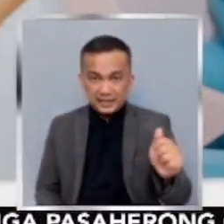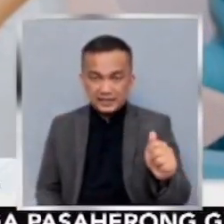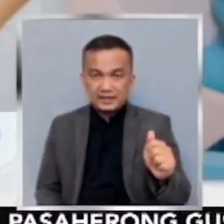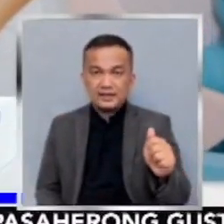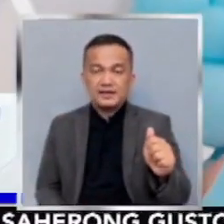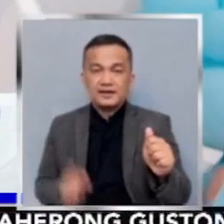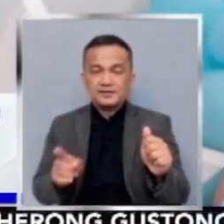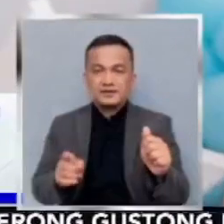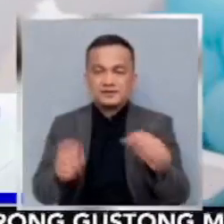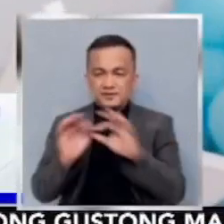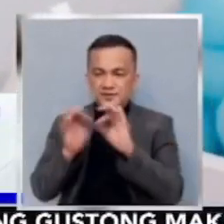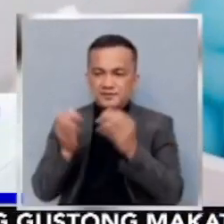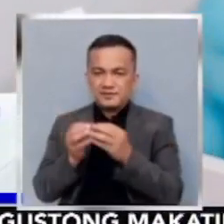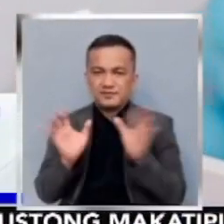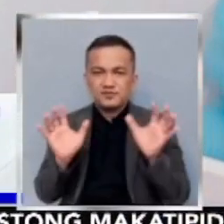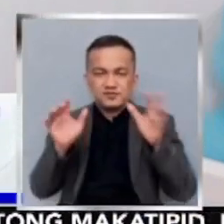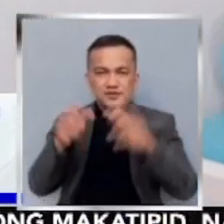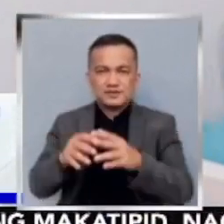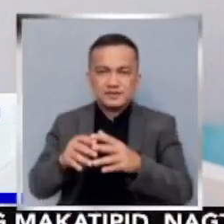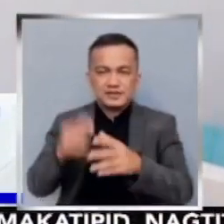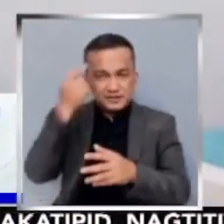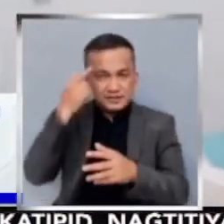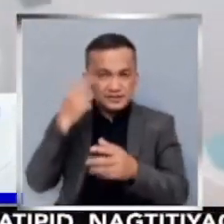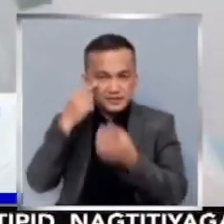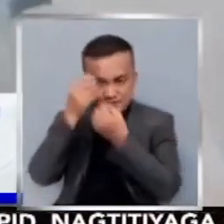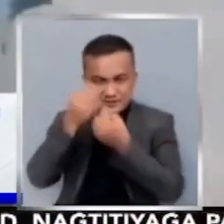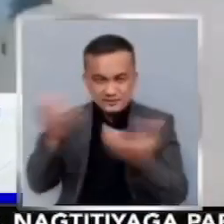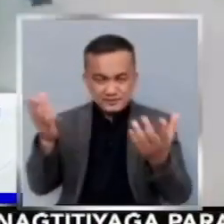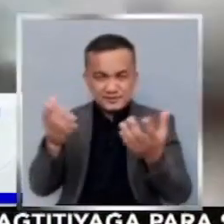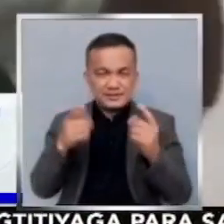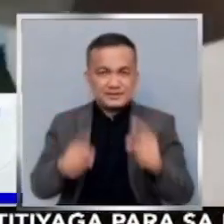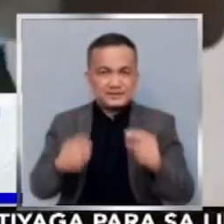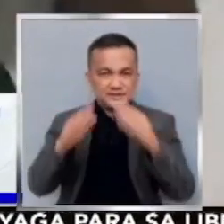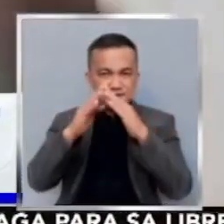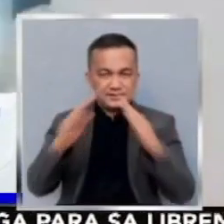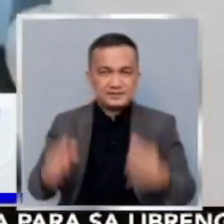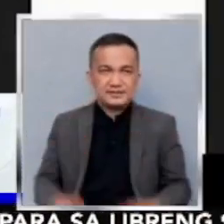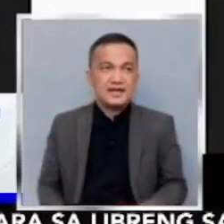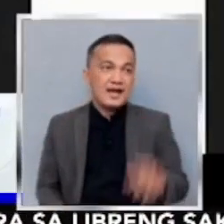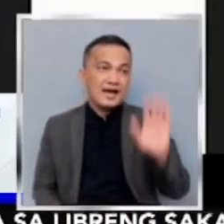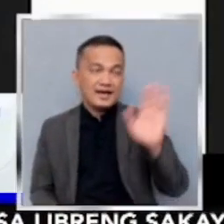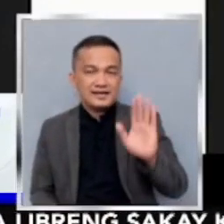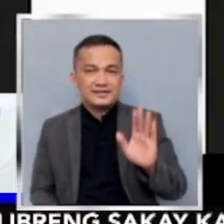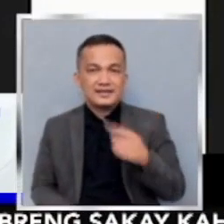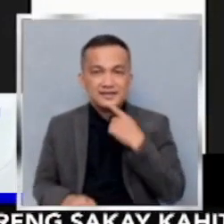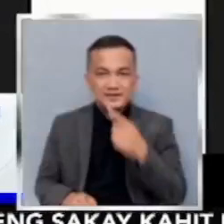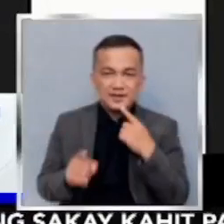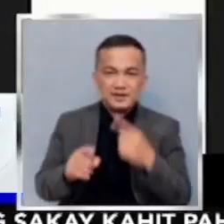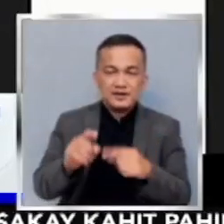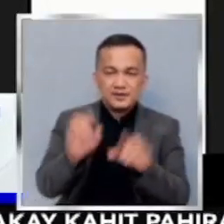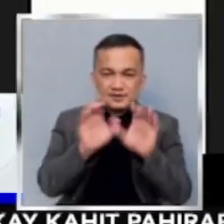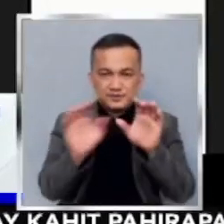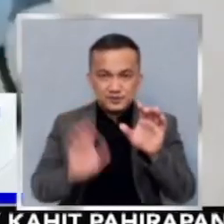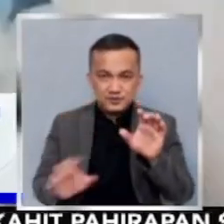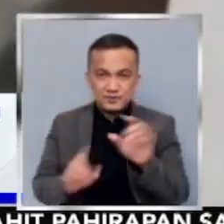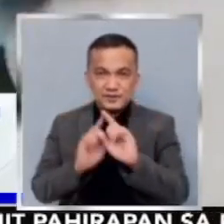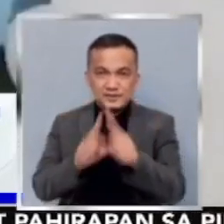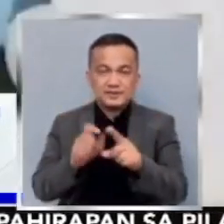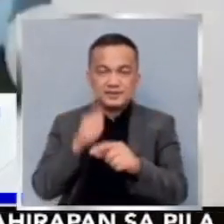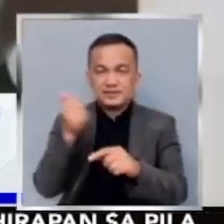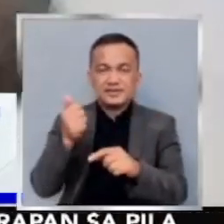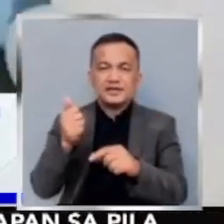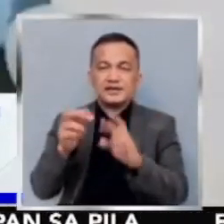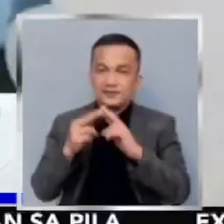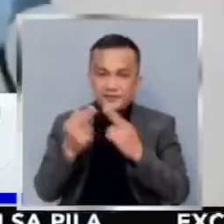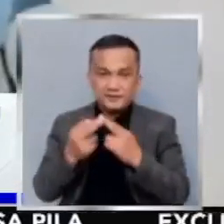pamilya sa gender reveal na ginanap sa kanilang tahanan. Hi guys! Umattend naman via Zoom ang iba pa nilang relatives and friends. Wala